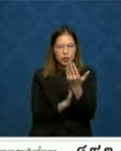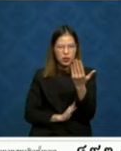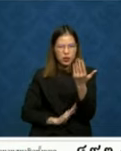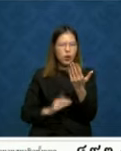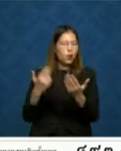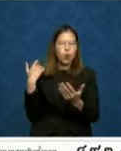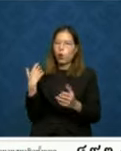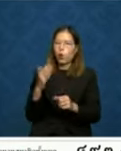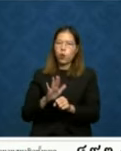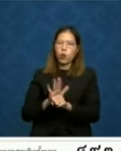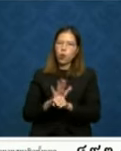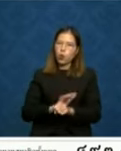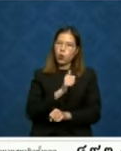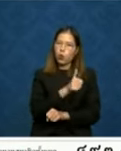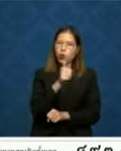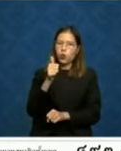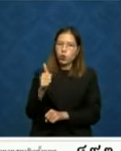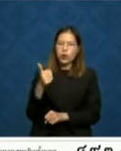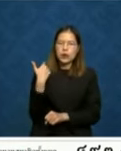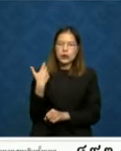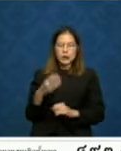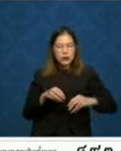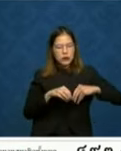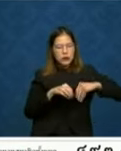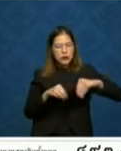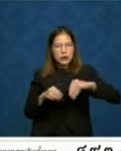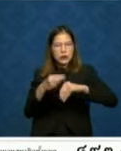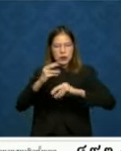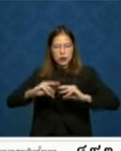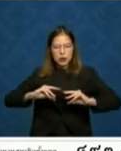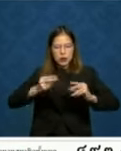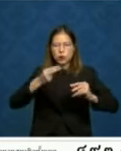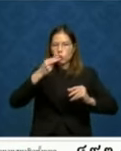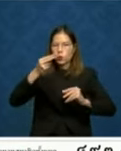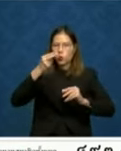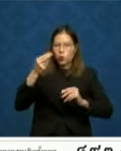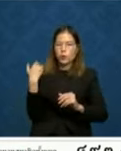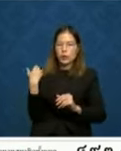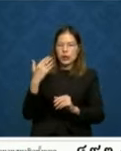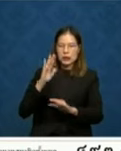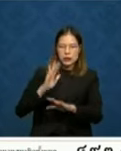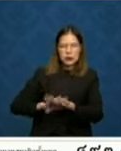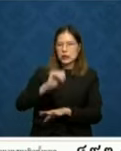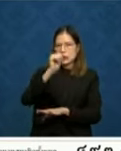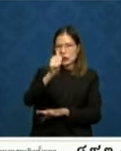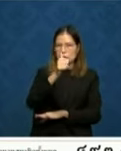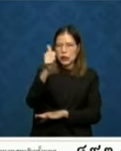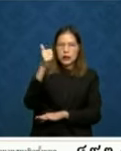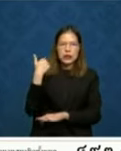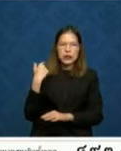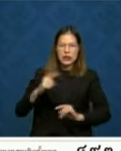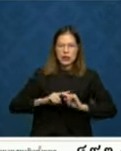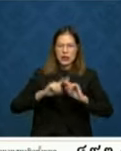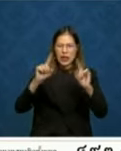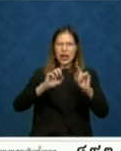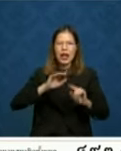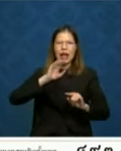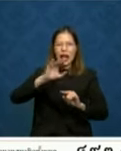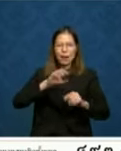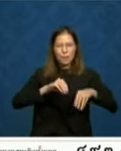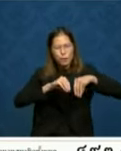มากยาสูบของประเทศไทยมีคุณภาพสูงที่สุดแต่ห้ามเขาปลูกคว